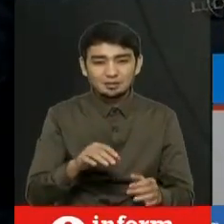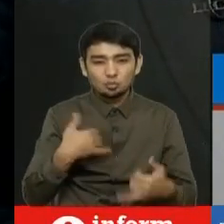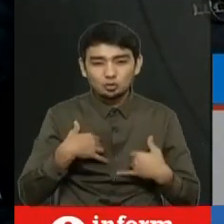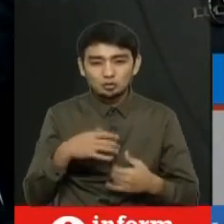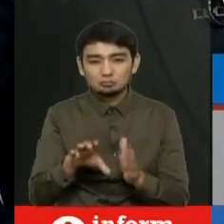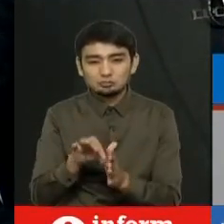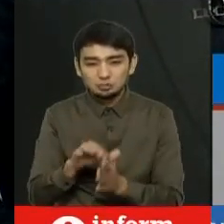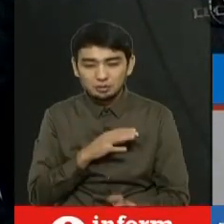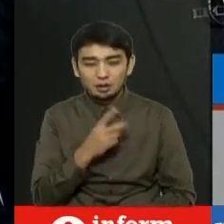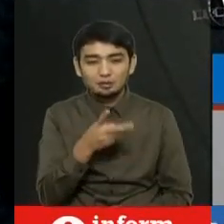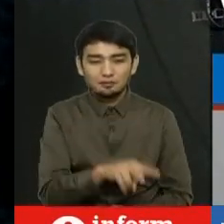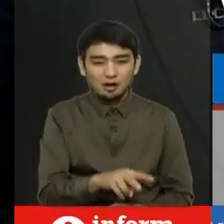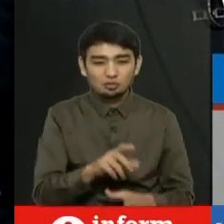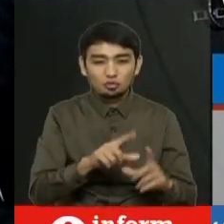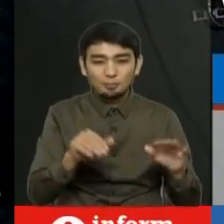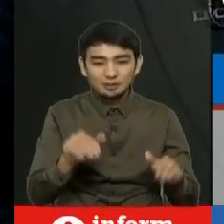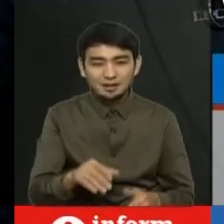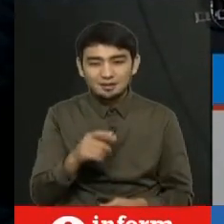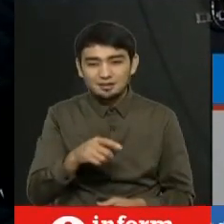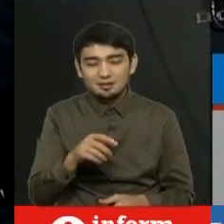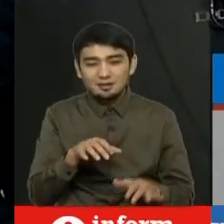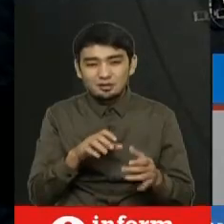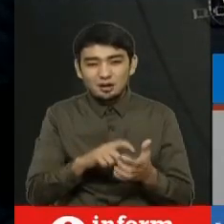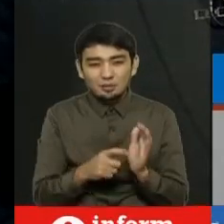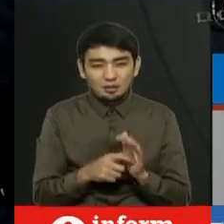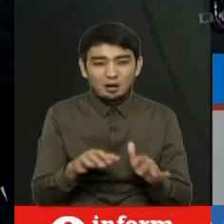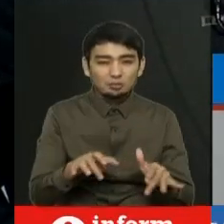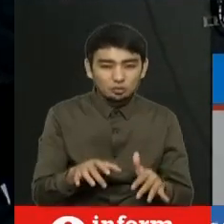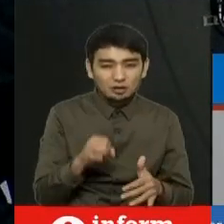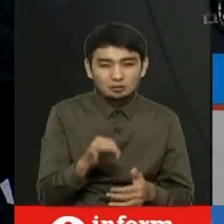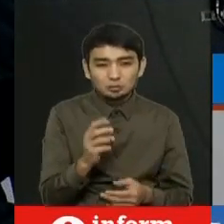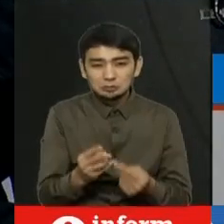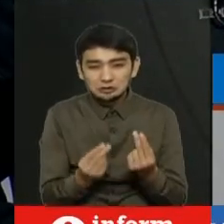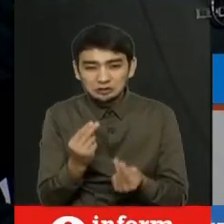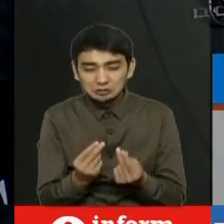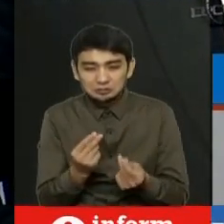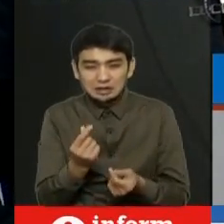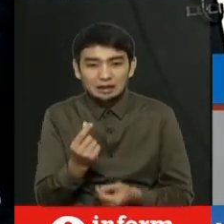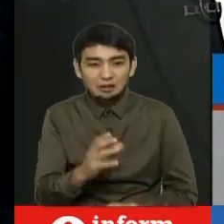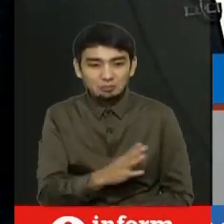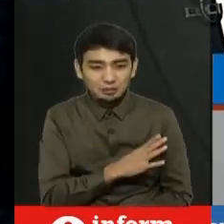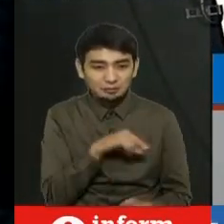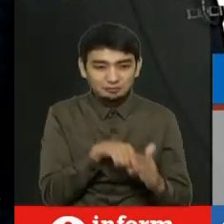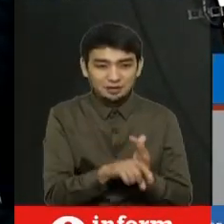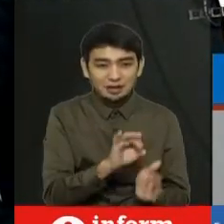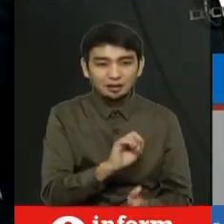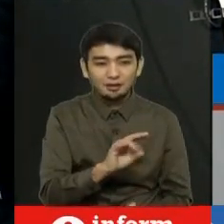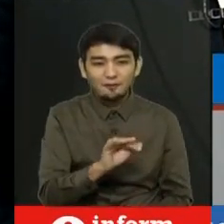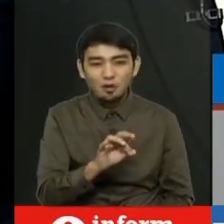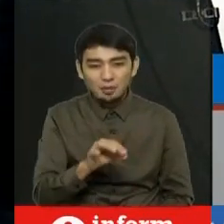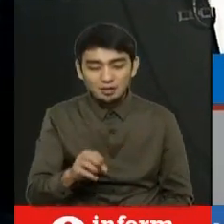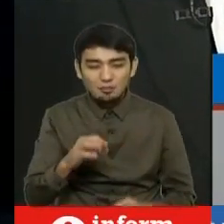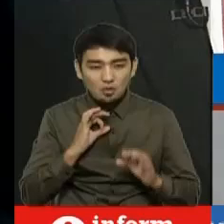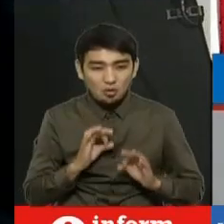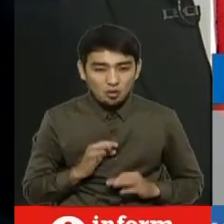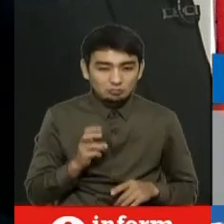оқушылар информатика пәніне арналған кабинеттегі компьютерлермен құмар ойындар ойнаған. Облыстағы білім беру ұйымдарын тексерген прокурорлар